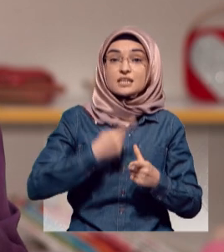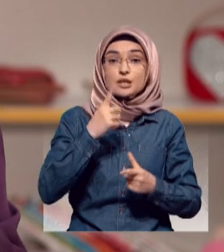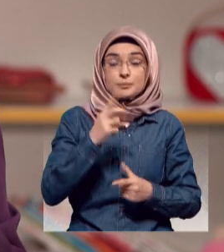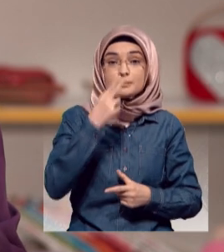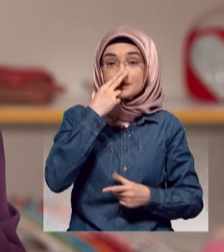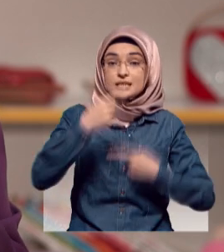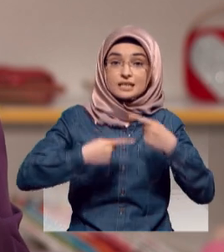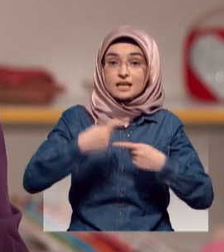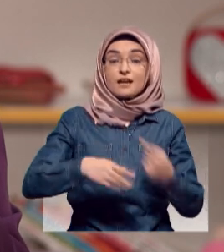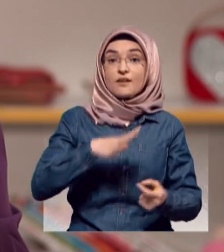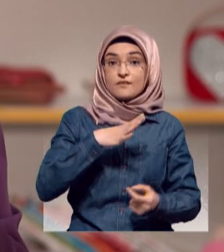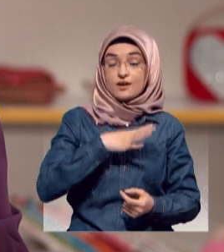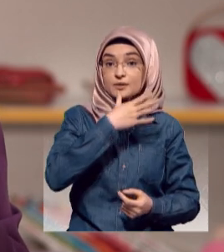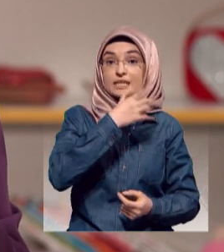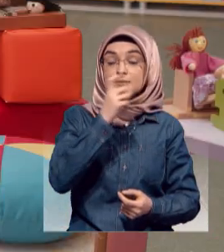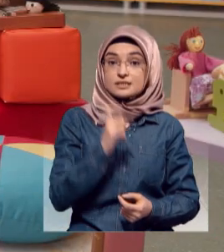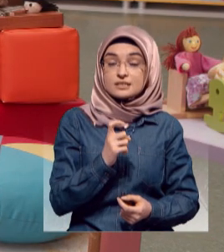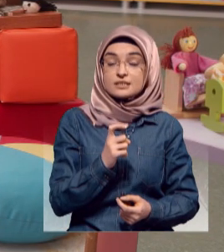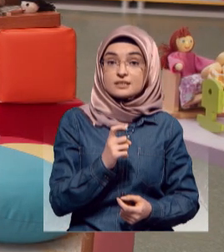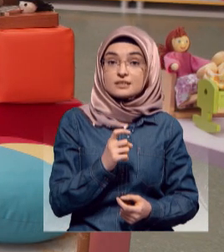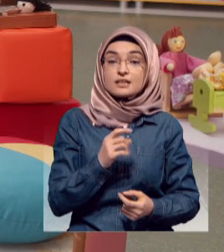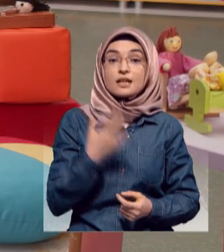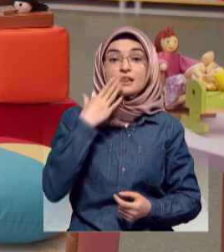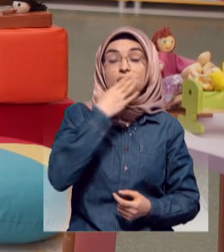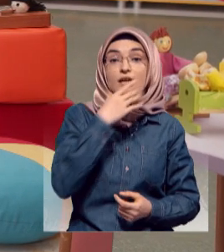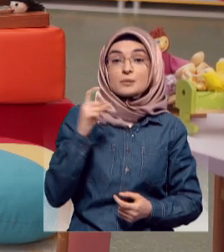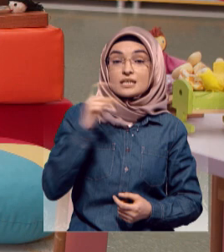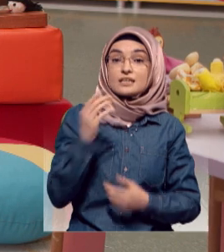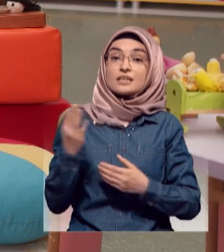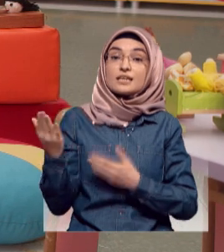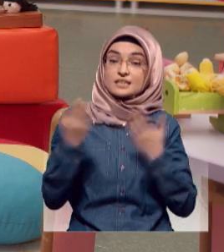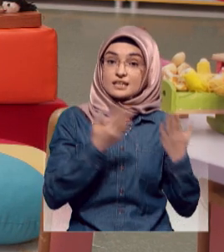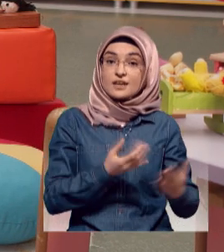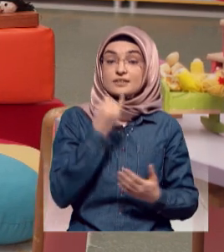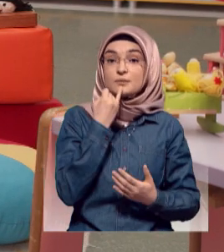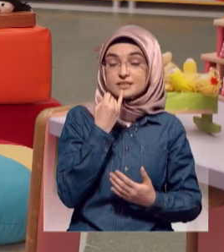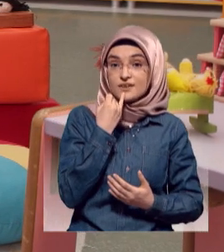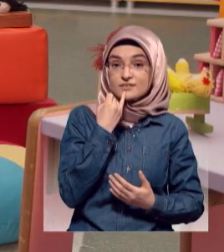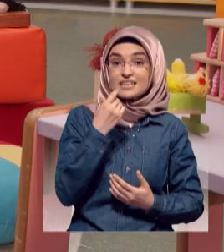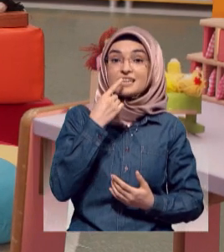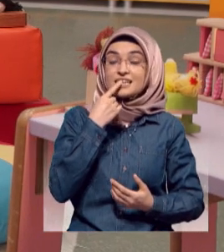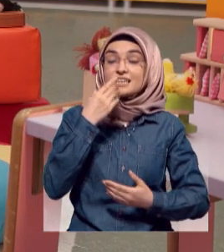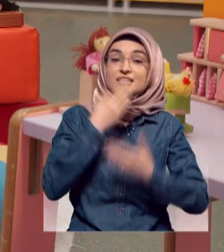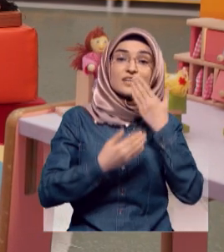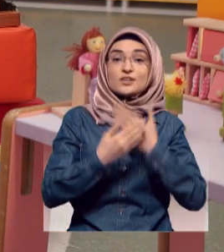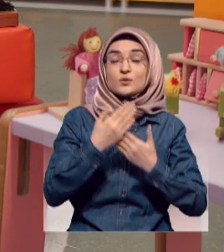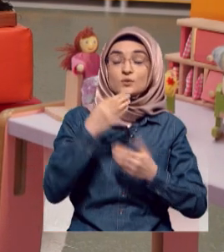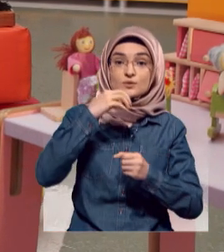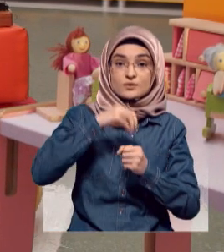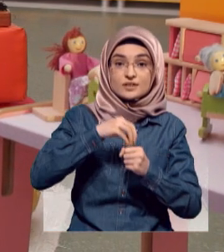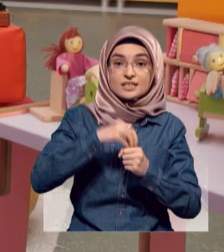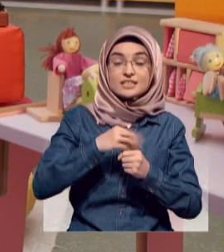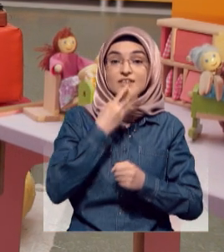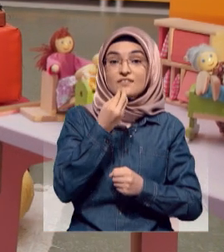bir gelenek vardır, bilir misiniz? Hani Ramazan'da davet ettiğimiz misafirlerin dişleri yorulduğu